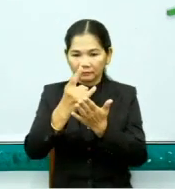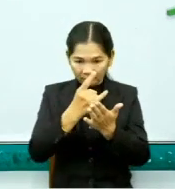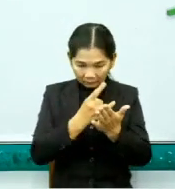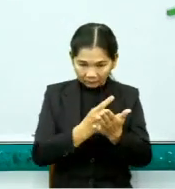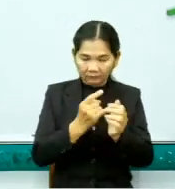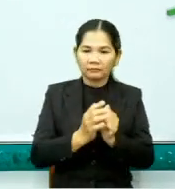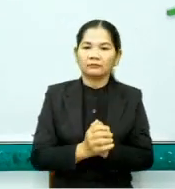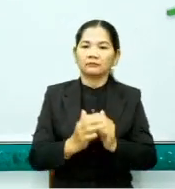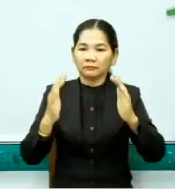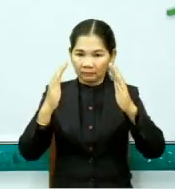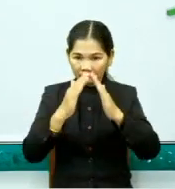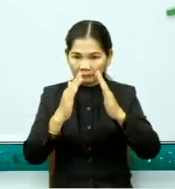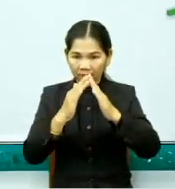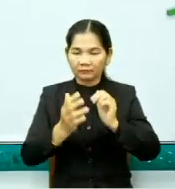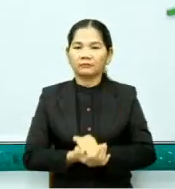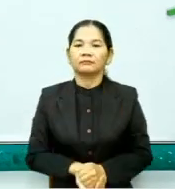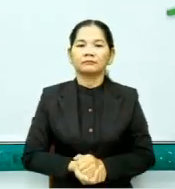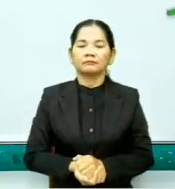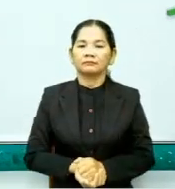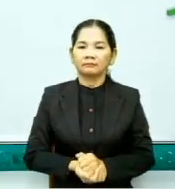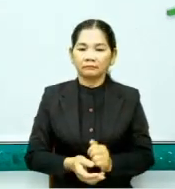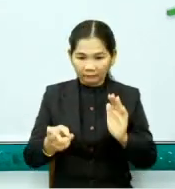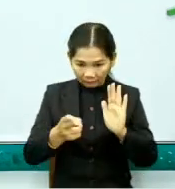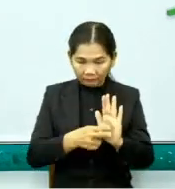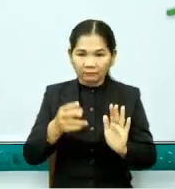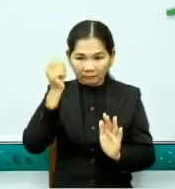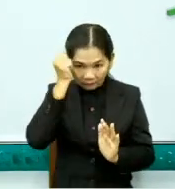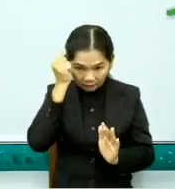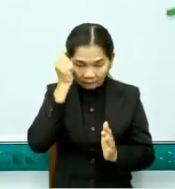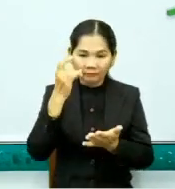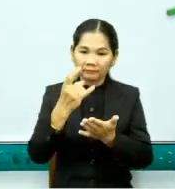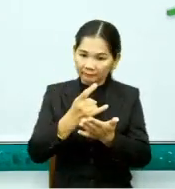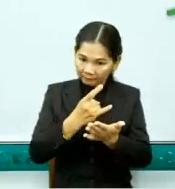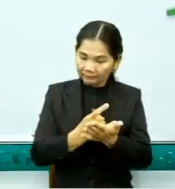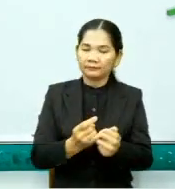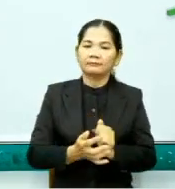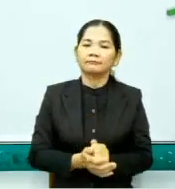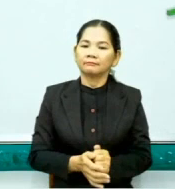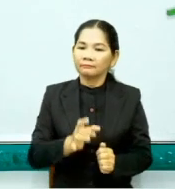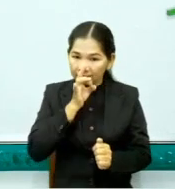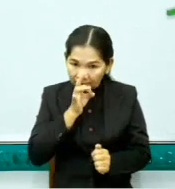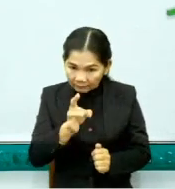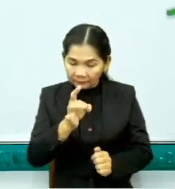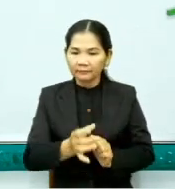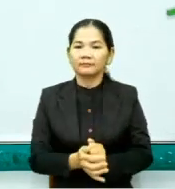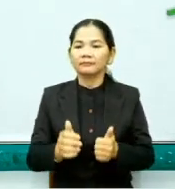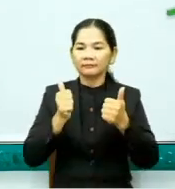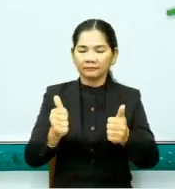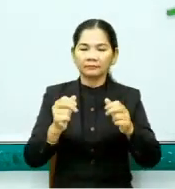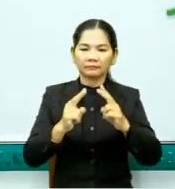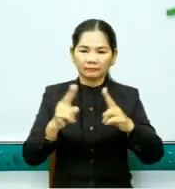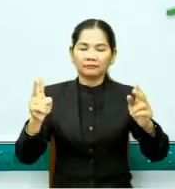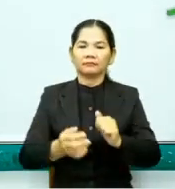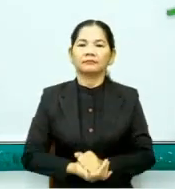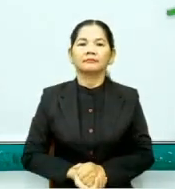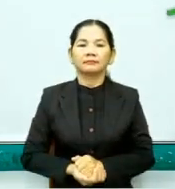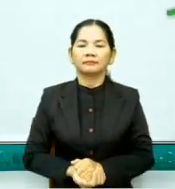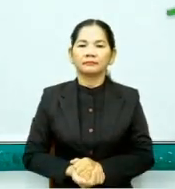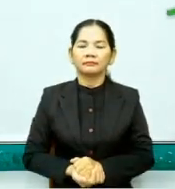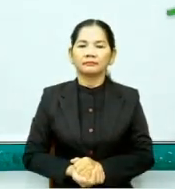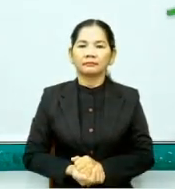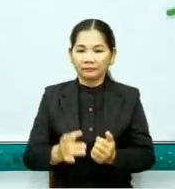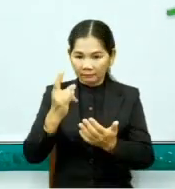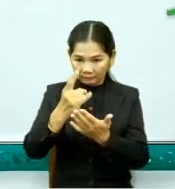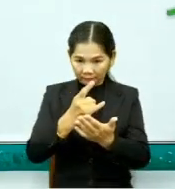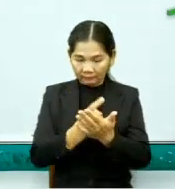thai em chả nợp tìa chấn con chả bà chị chồng chàng mê riêng dương hay nè con á chả là ơn á chả chấn ta